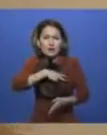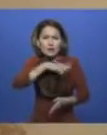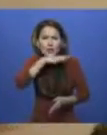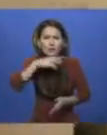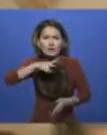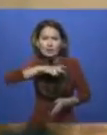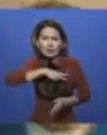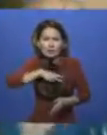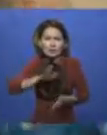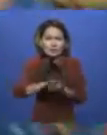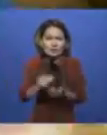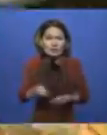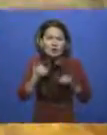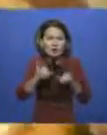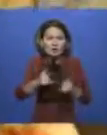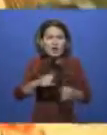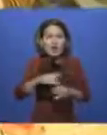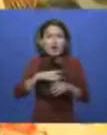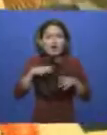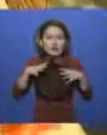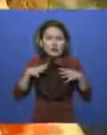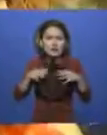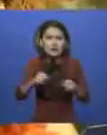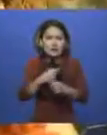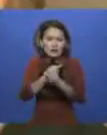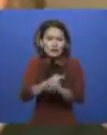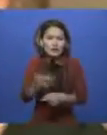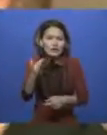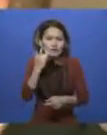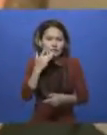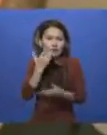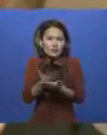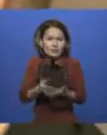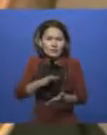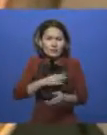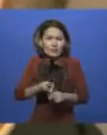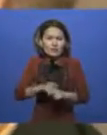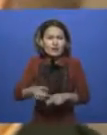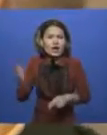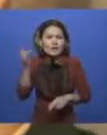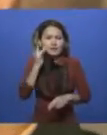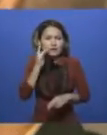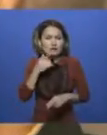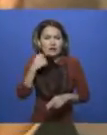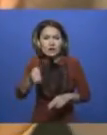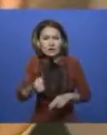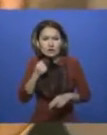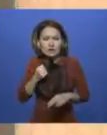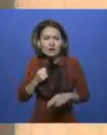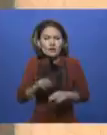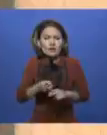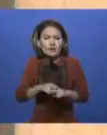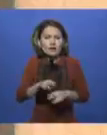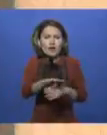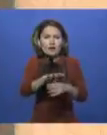иегері. Дегенмен майдангерге ерлігі үшін медалінің орны ерекше. Майдан шебінен маңызды құжатты орталыққа жеткізуге тапсырма алған жауынгер оқ пен оттан тайынбай